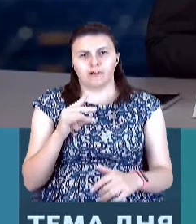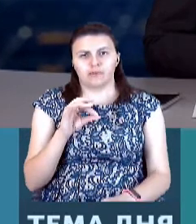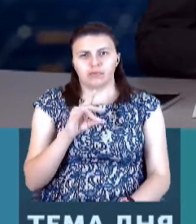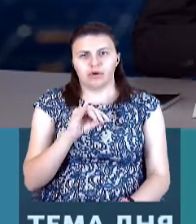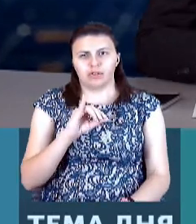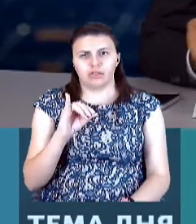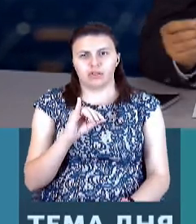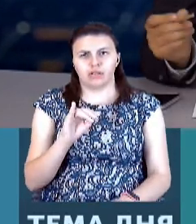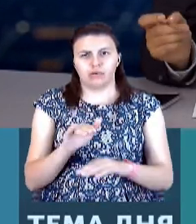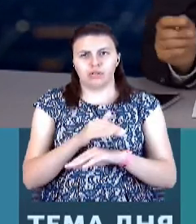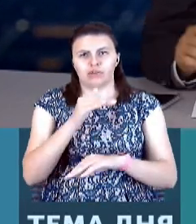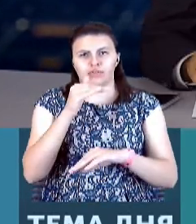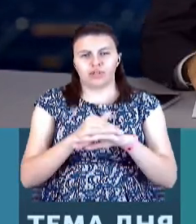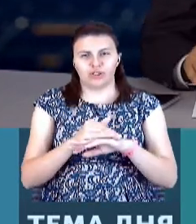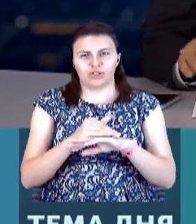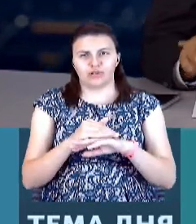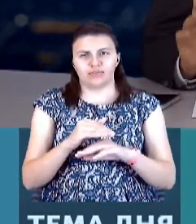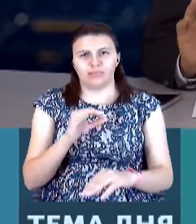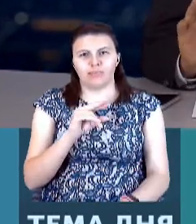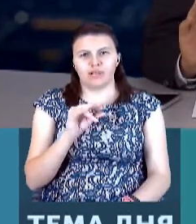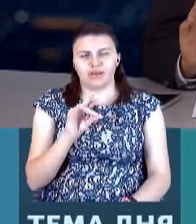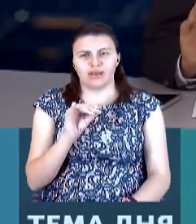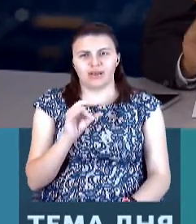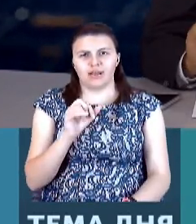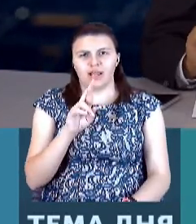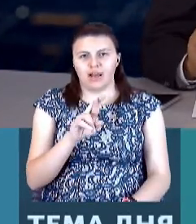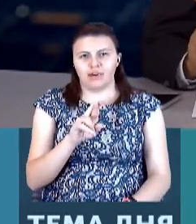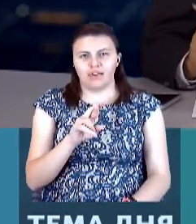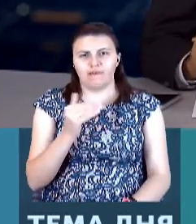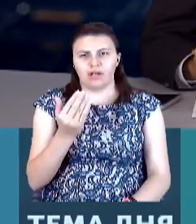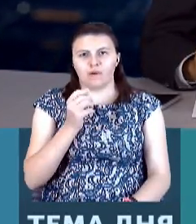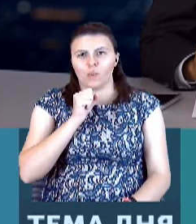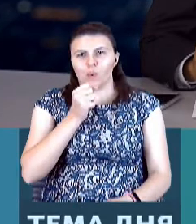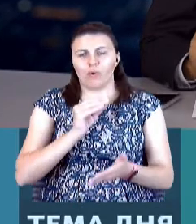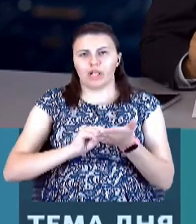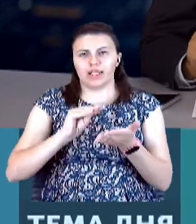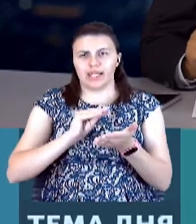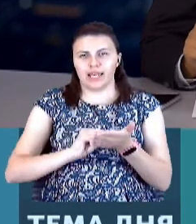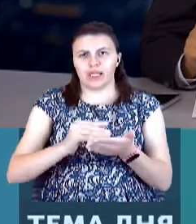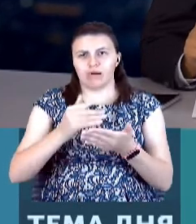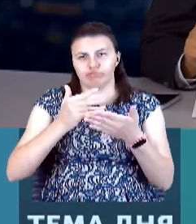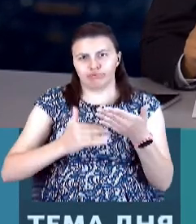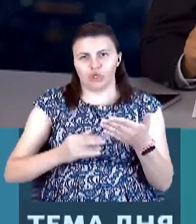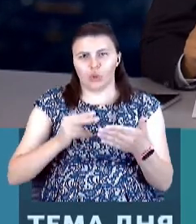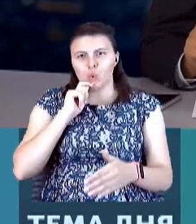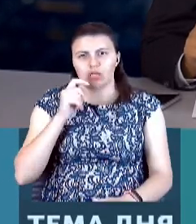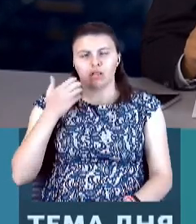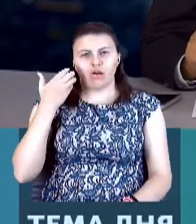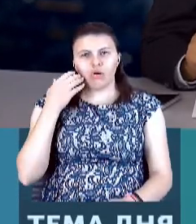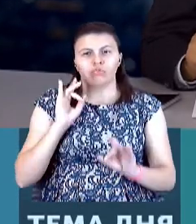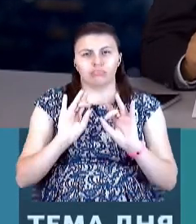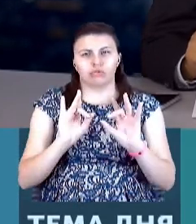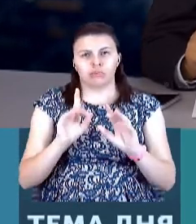вечора. Добрий вечір. Пане Ілля, ви у коментарі Українського радіо розповіли, що у наступному році